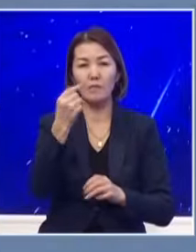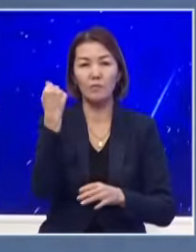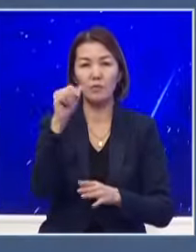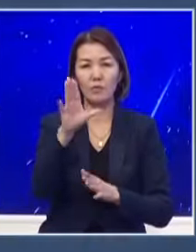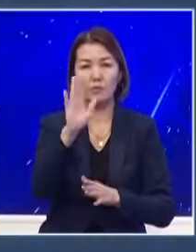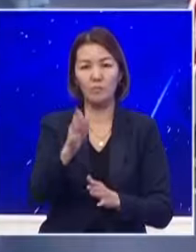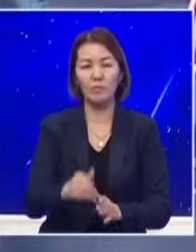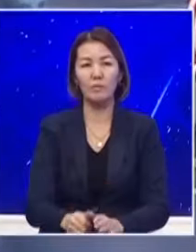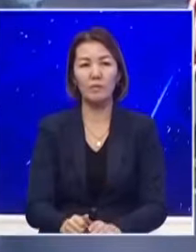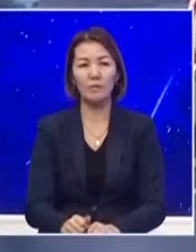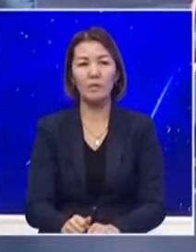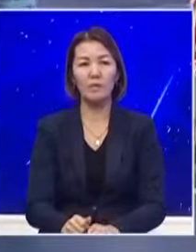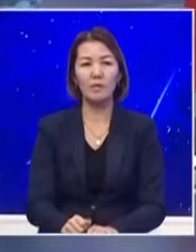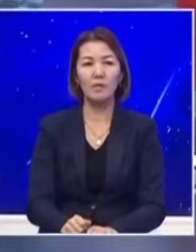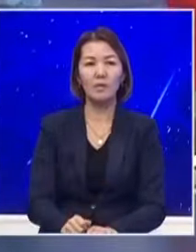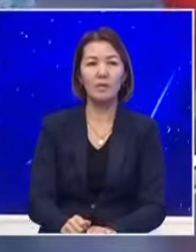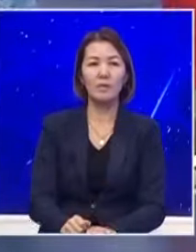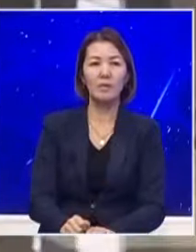атанады.